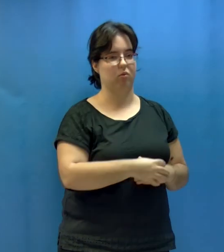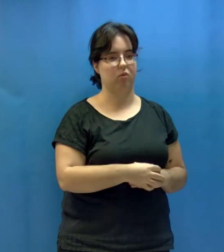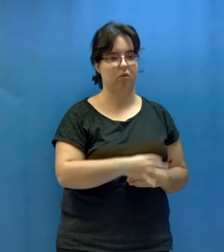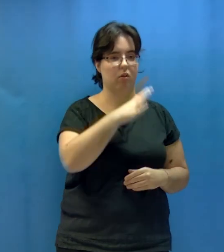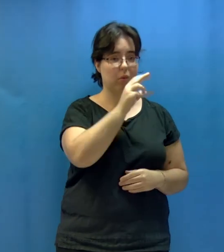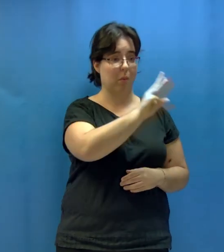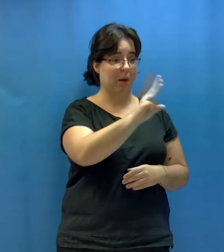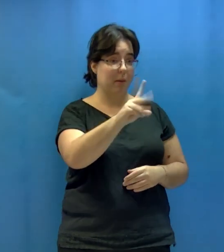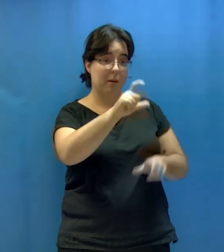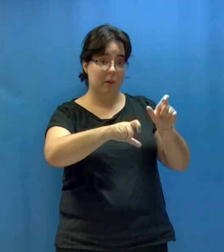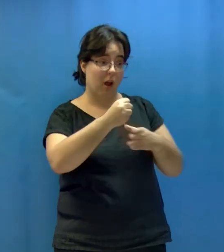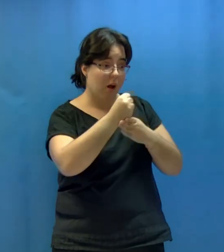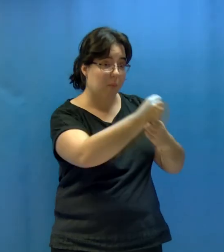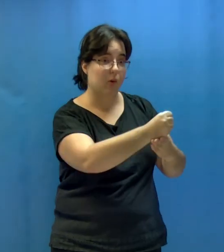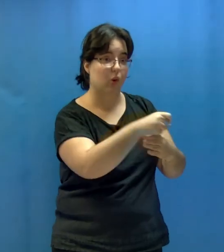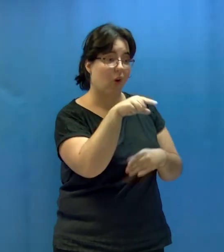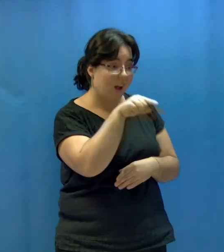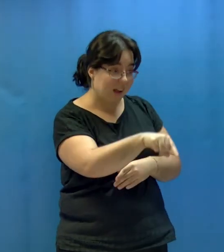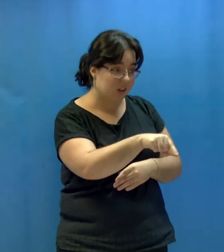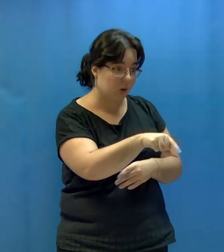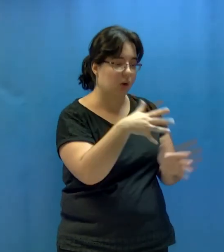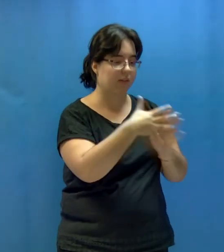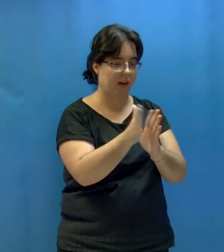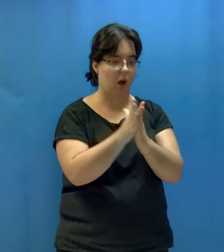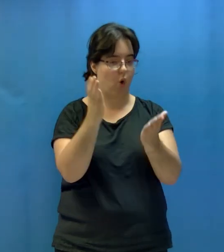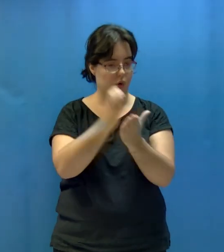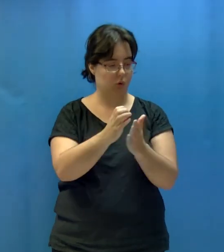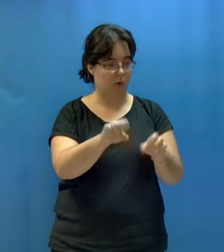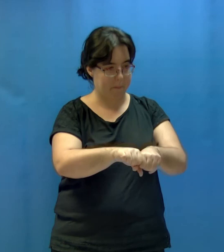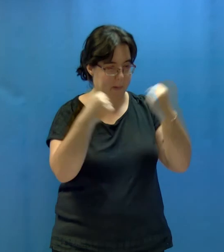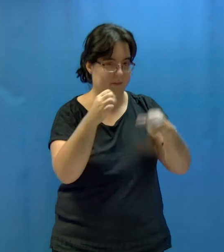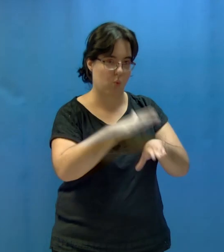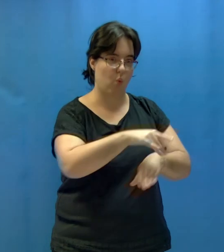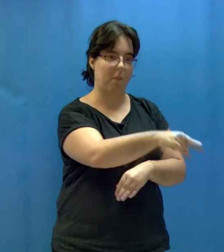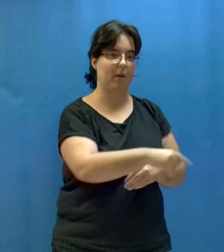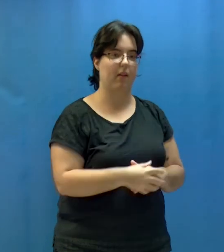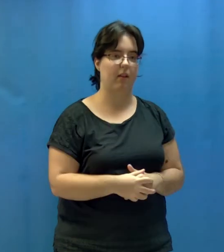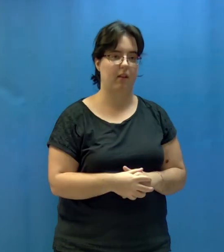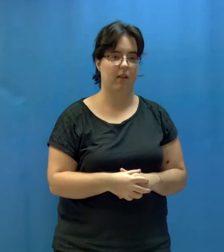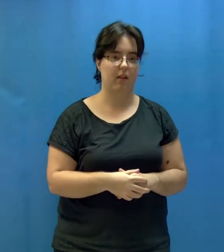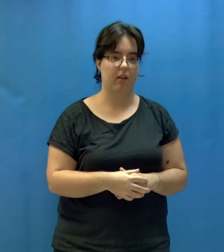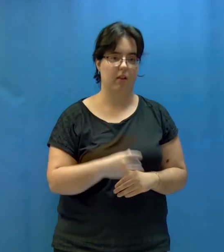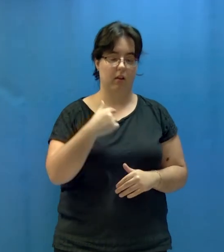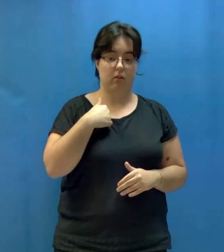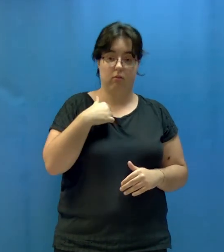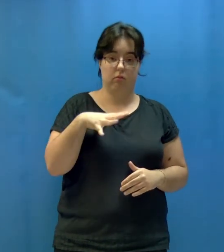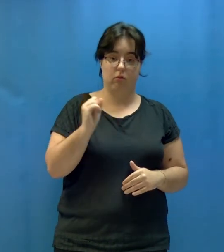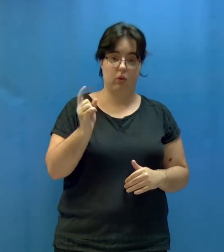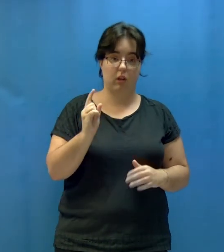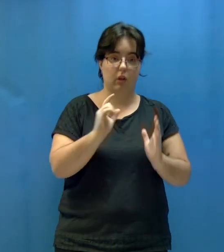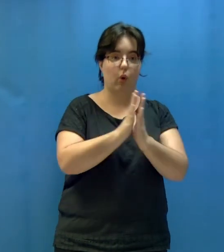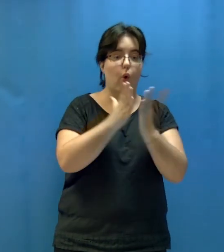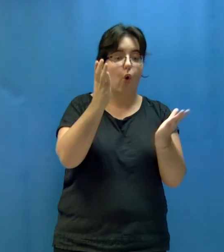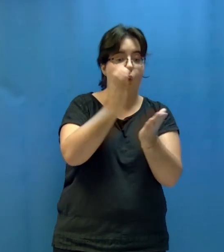dona suport és el fracking de la Constitució. Per voler treure no sé quina essència de dins de la